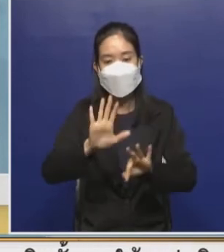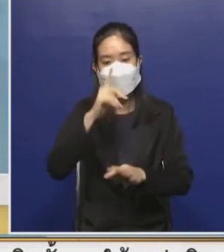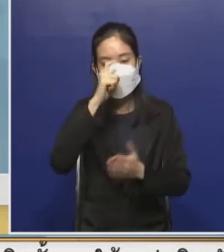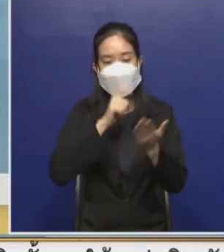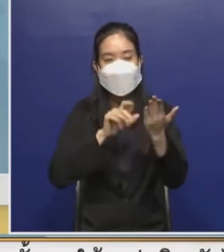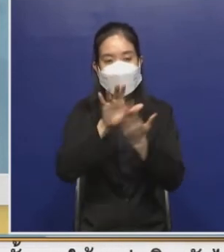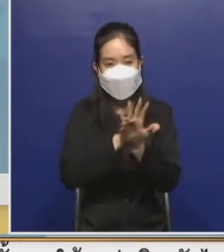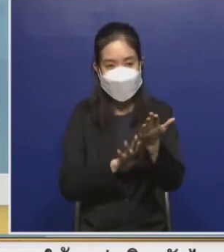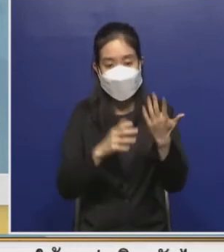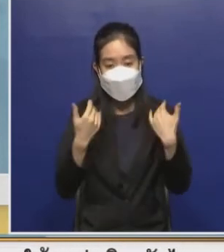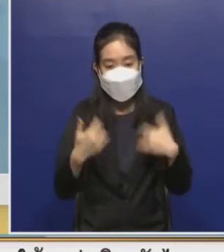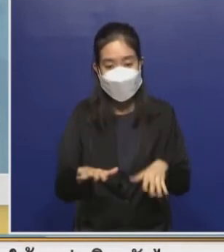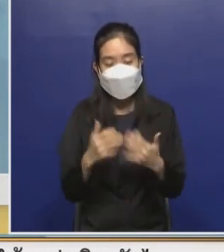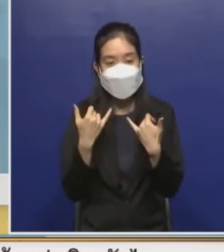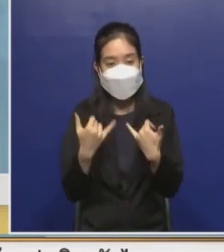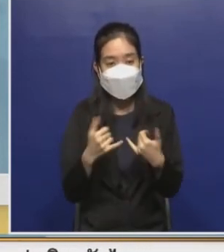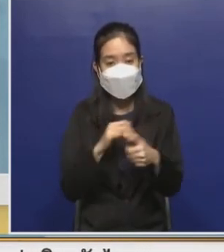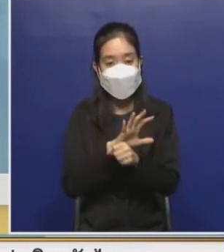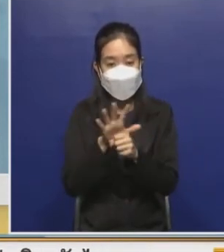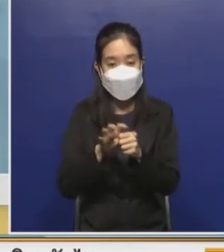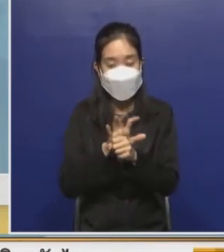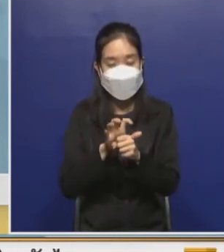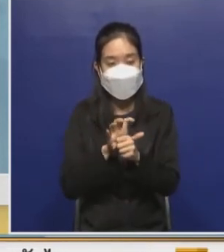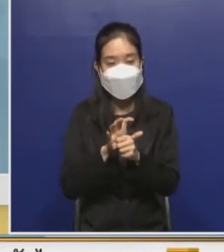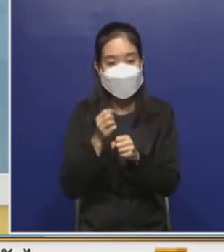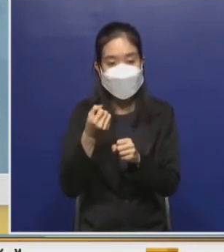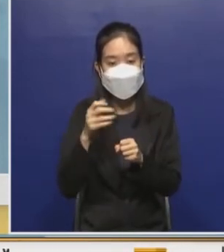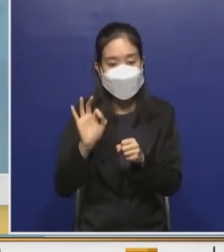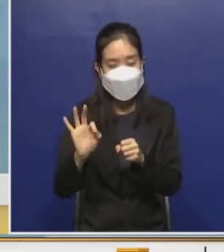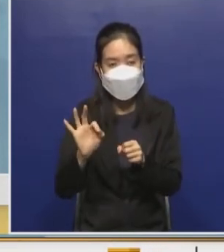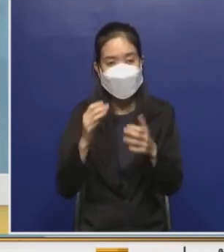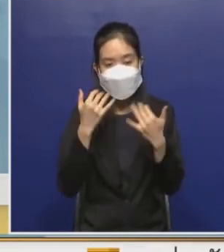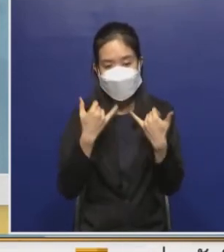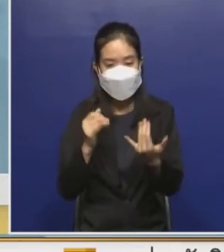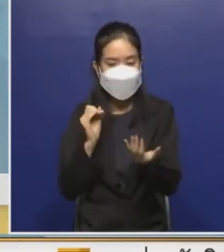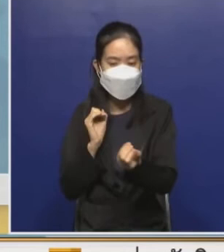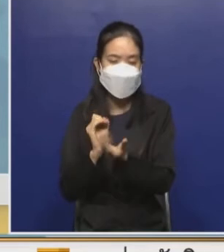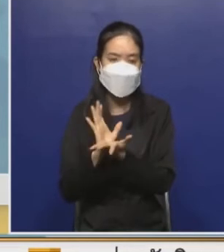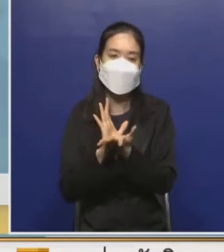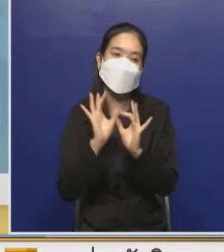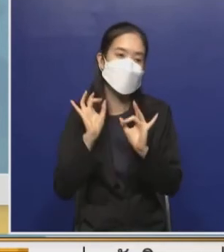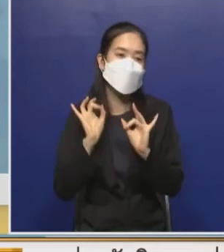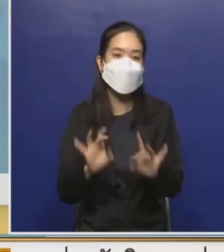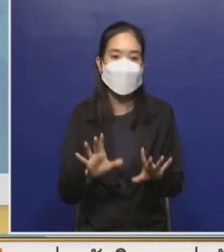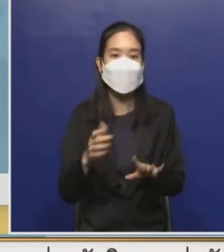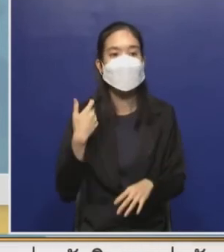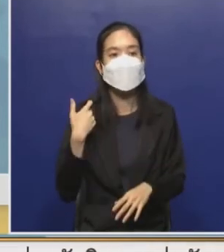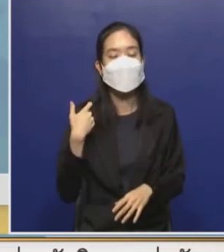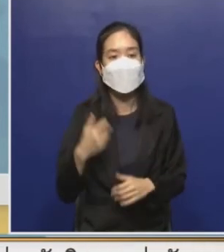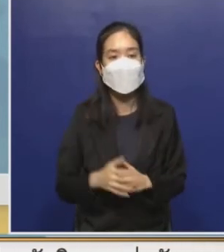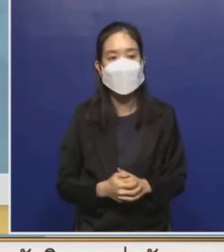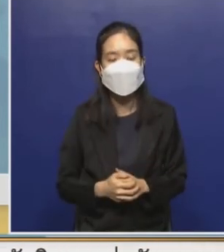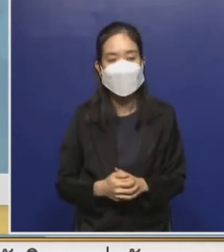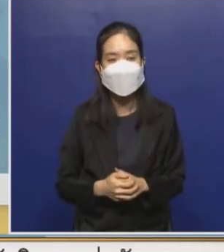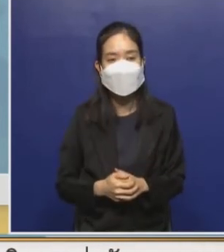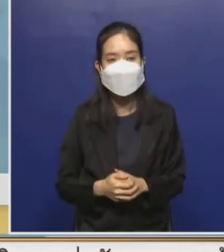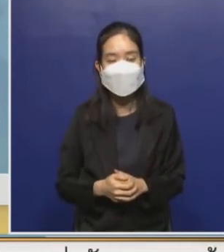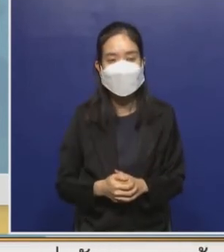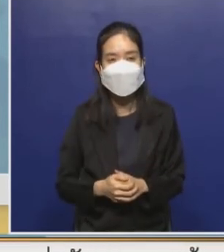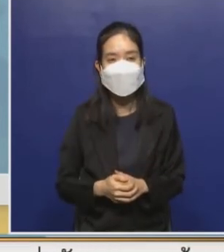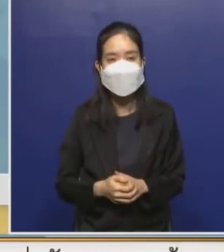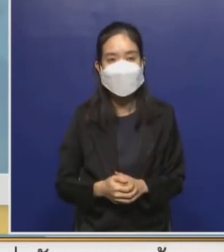และสัตธราร covid-19เร่งให้ปัหา ทั้ 3 นี้ส่งผลกราศพทรุนแรงและรวดเร็วต่ประเทศชาตและปชาชนของเรา